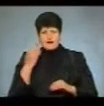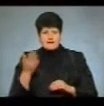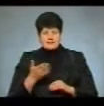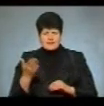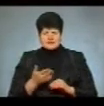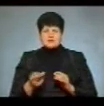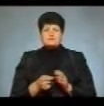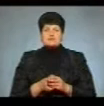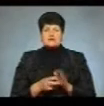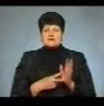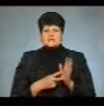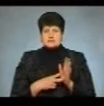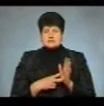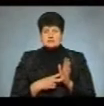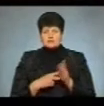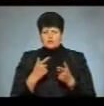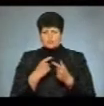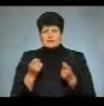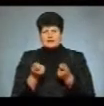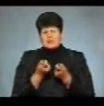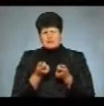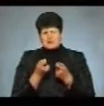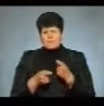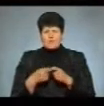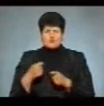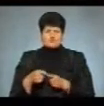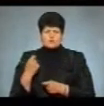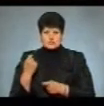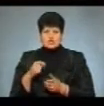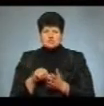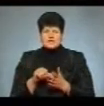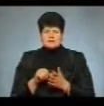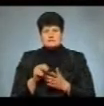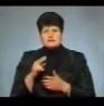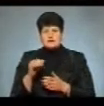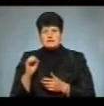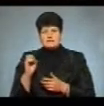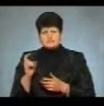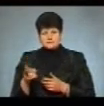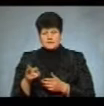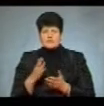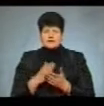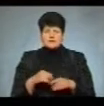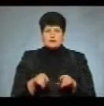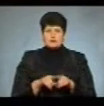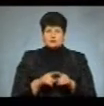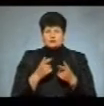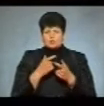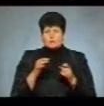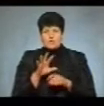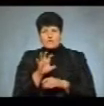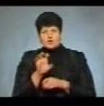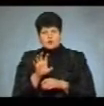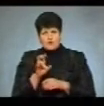7 повідомлень про дрібні порушення членів дільничних виборчих комісій. Є також повідомлення про